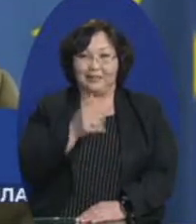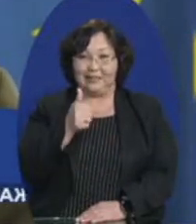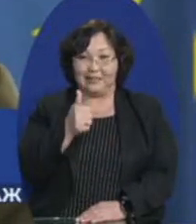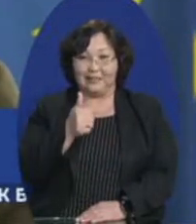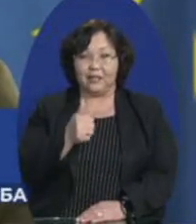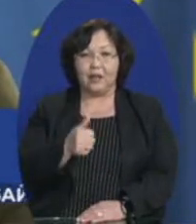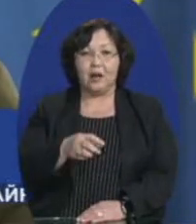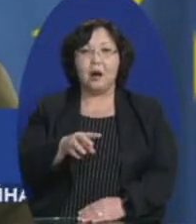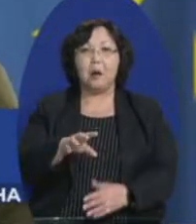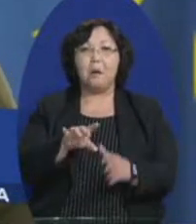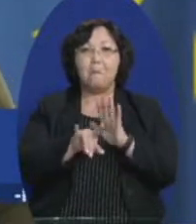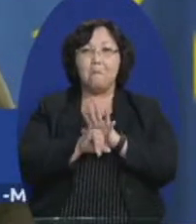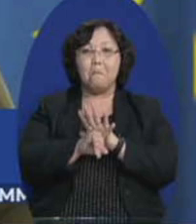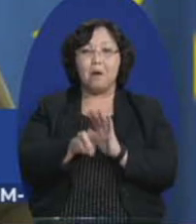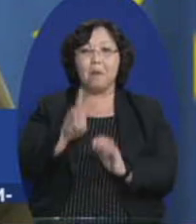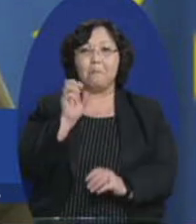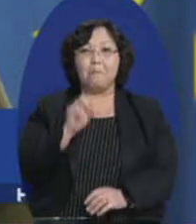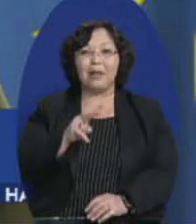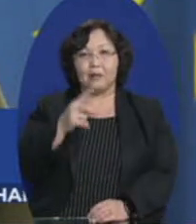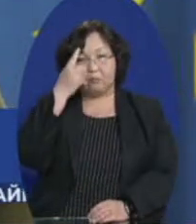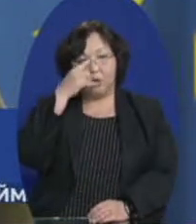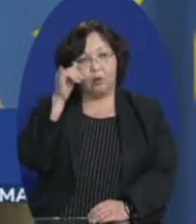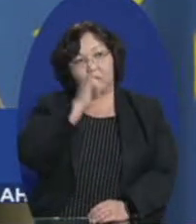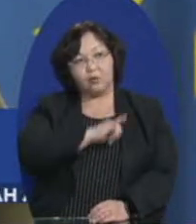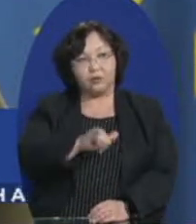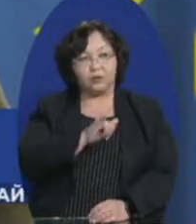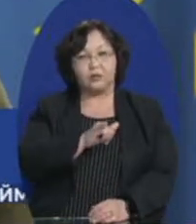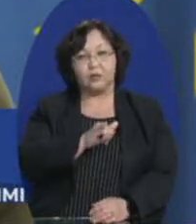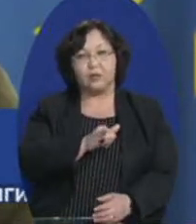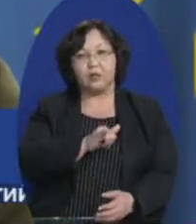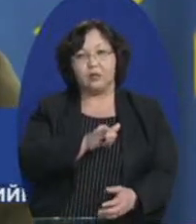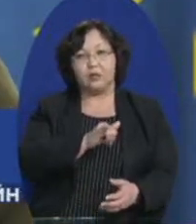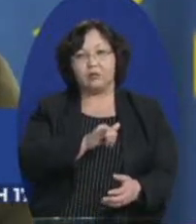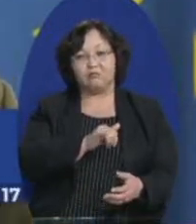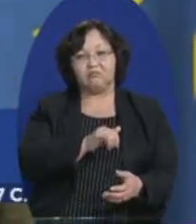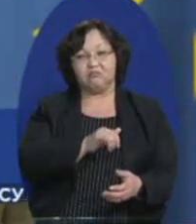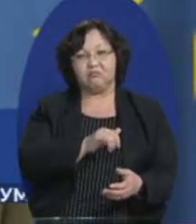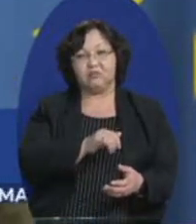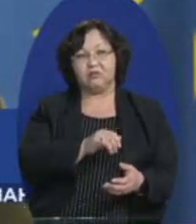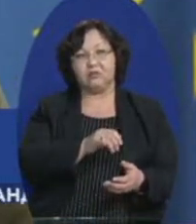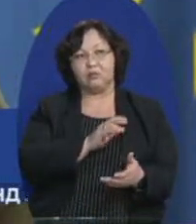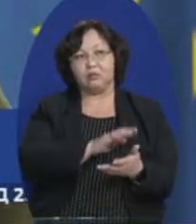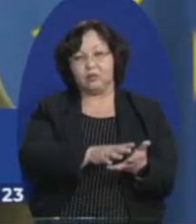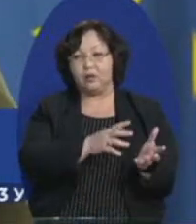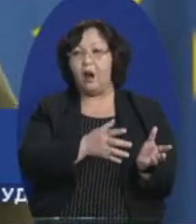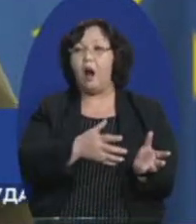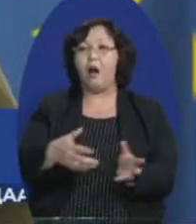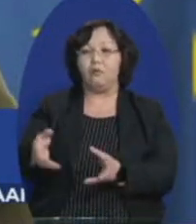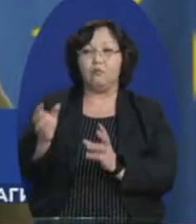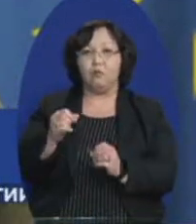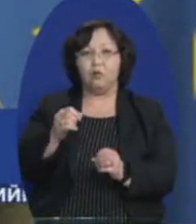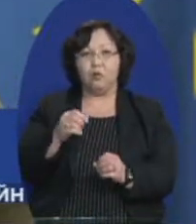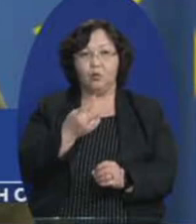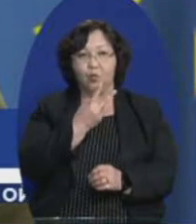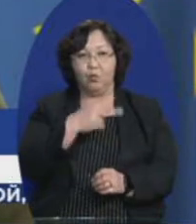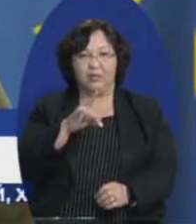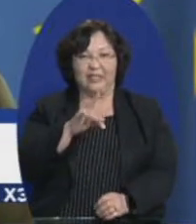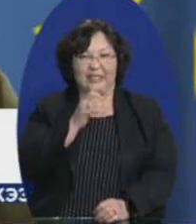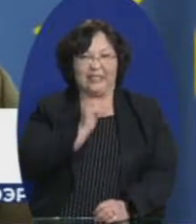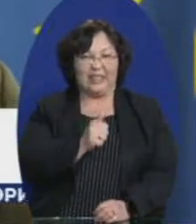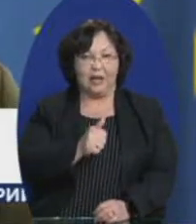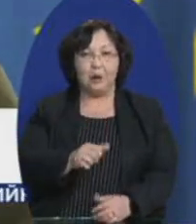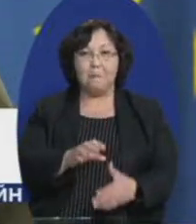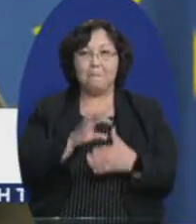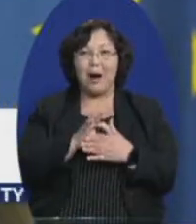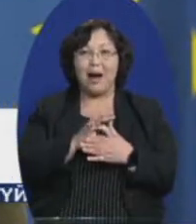руу экспортлох талаар салбарын сайдтай ярилцлаа. Францын мом билард үйлдвэрийн үхрийг монголчууд мэддэг болсон байна. Ялангуяа мах